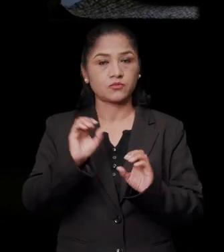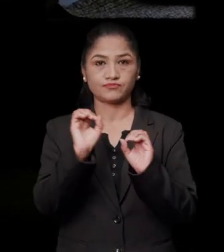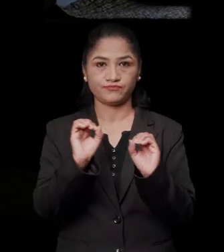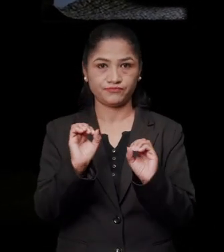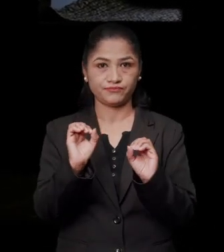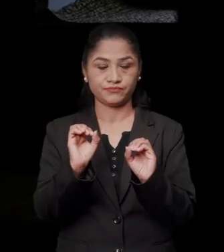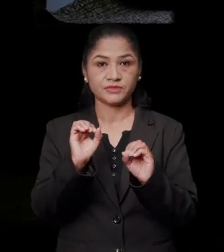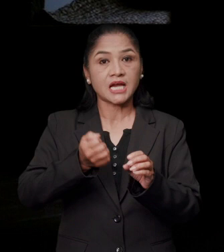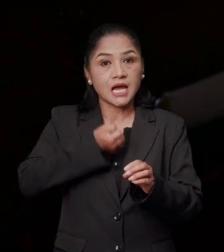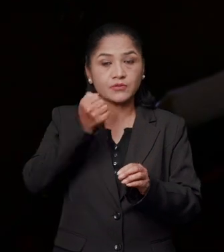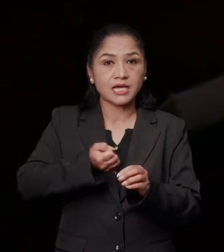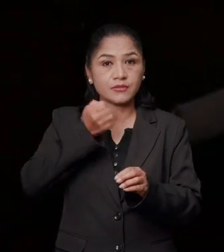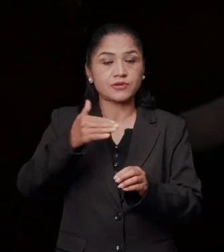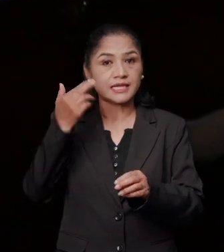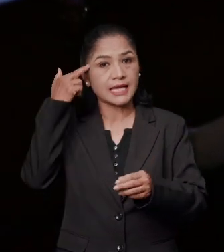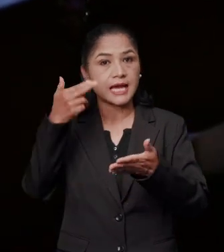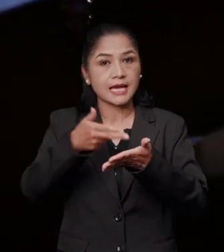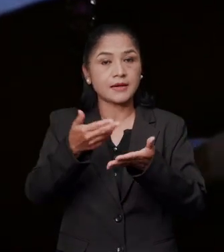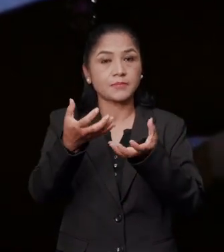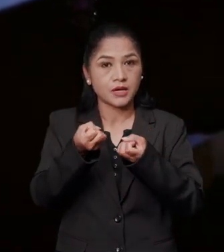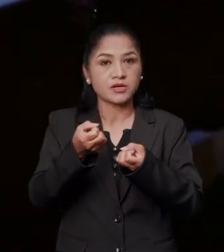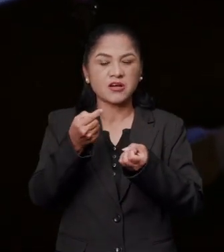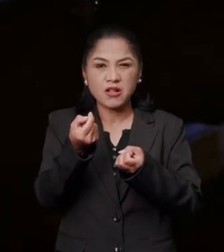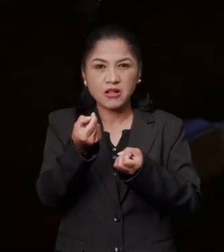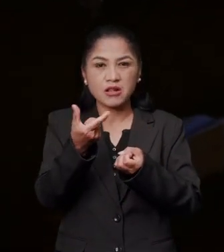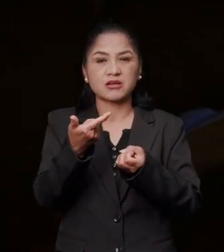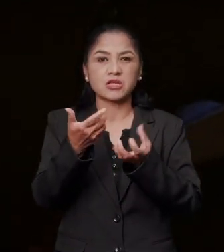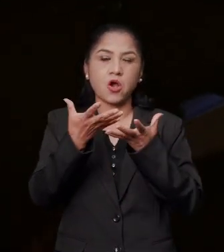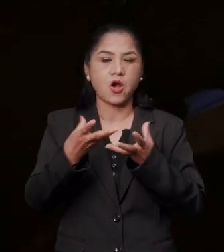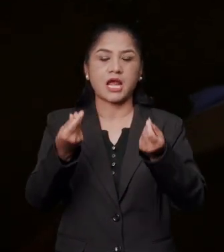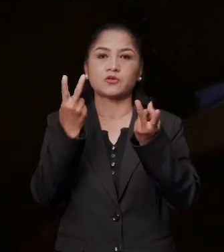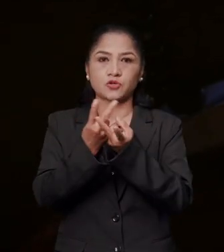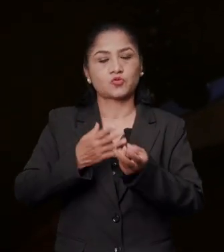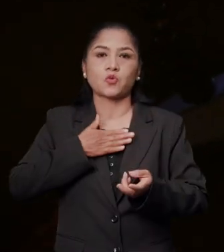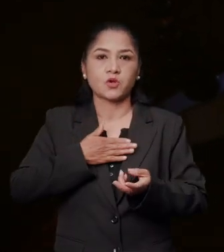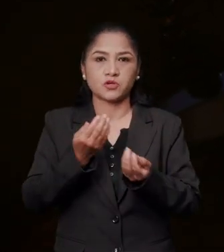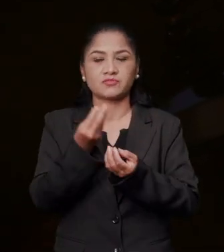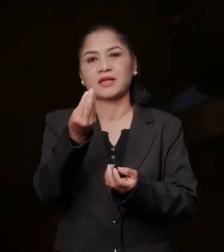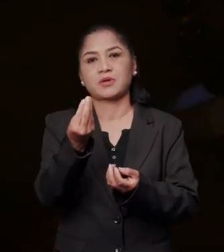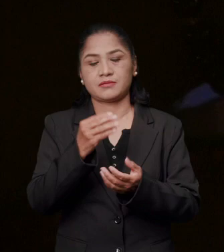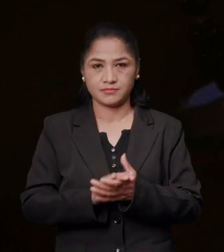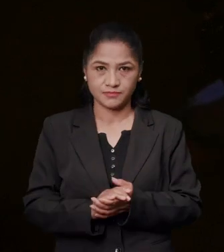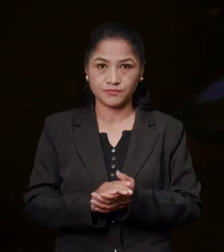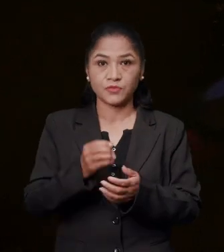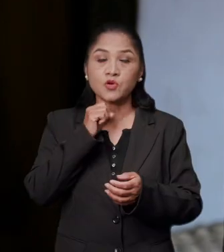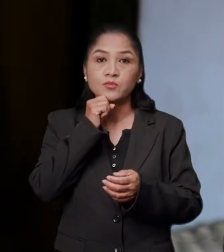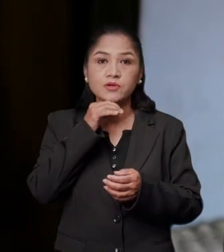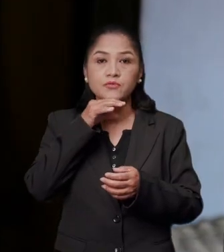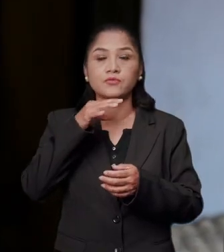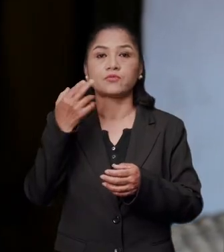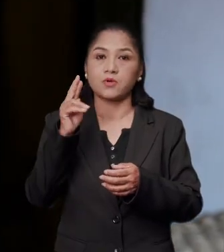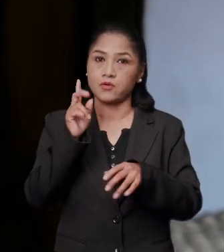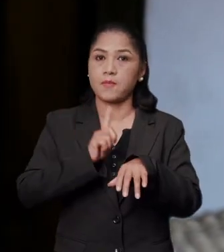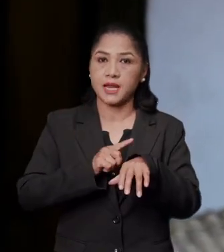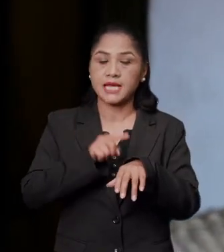तिमी एक्लो छैनौ। आफूले आफैलाई पत्ता लगाउने क्रममा अलिकति हराएको महसुस गर्नु सामान्य हो। उमेर